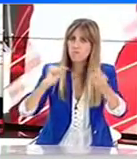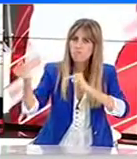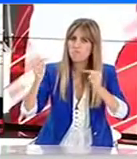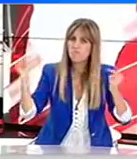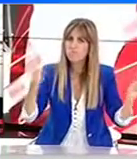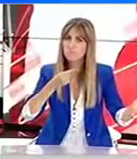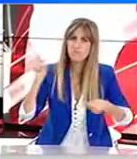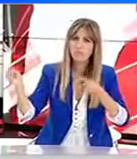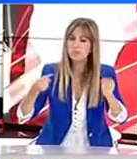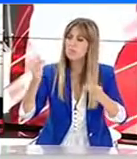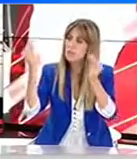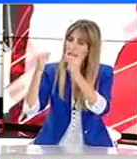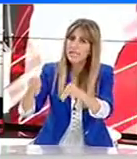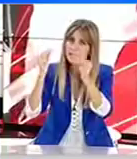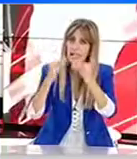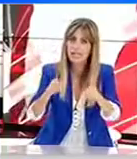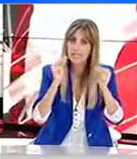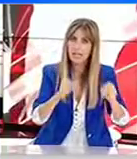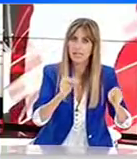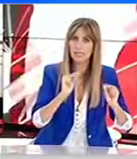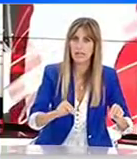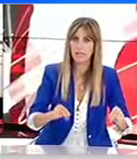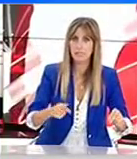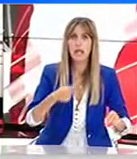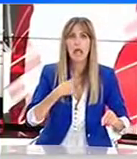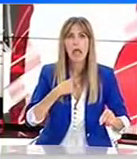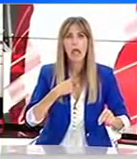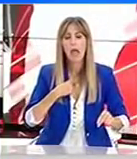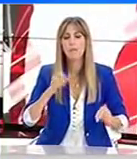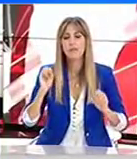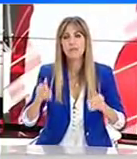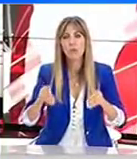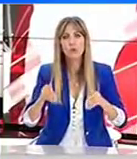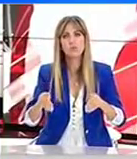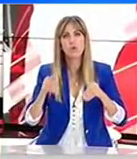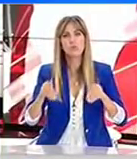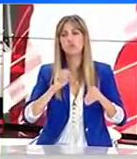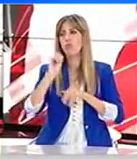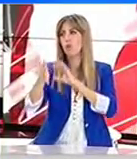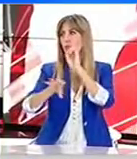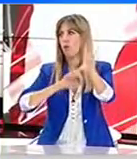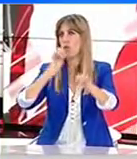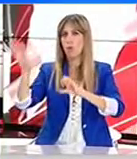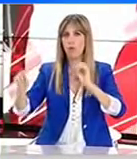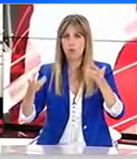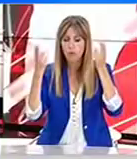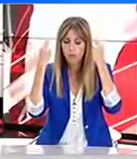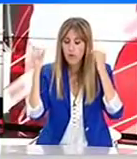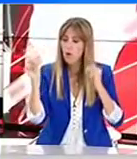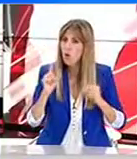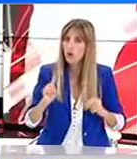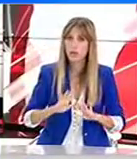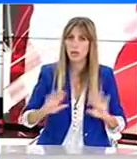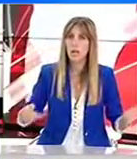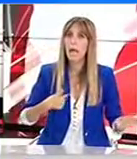παραχωρήσεων στις βασικές εθνικές γραμμές, αλλά επίλυσης ζητημάτων, προκειμένου, επαναλαμβάνω, να μετατραπεί σε